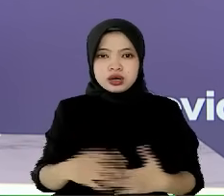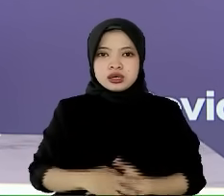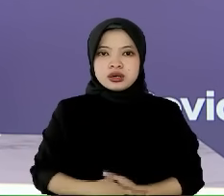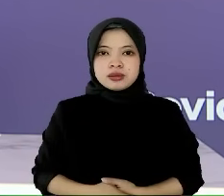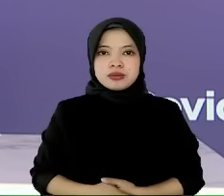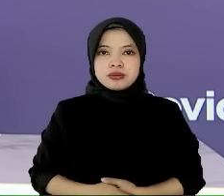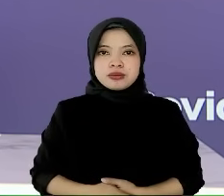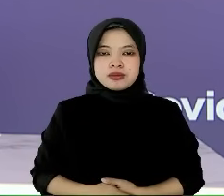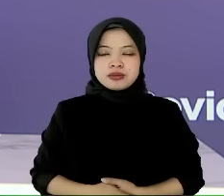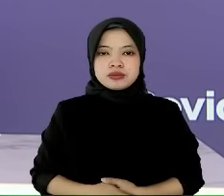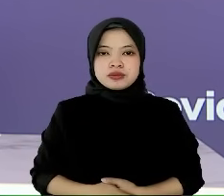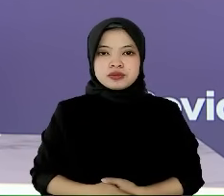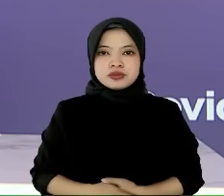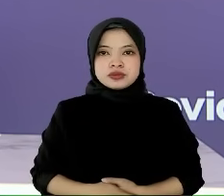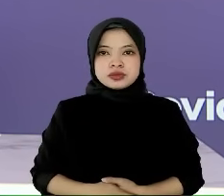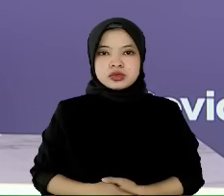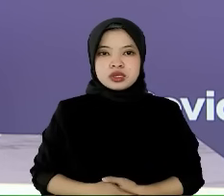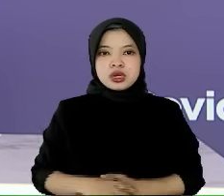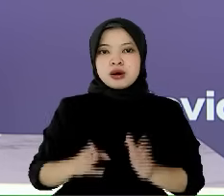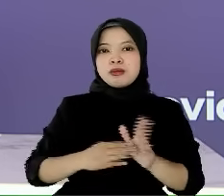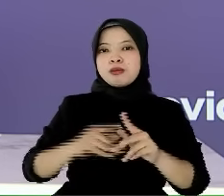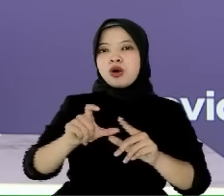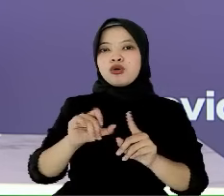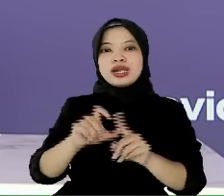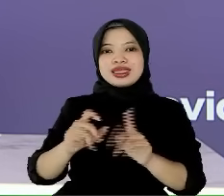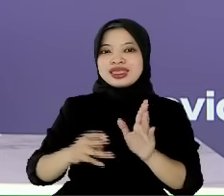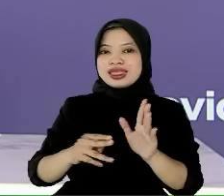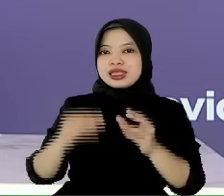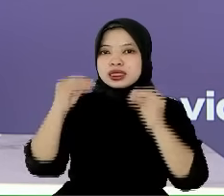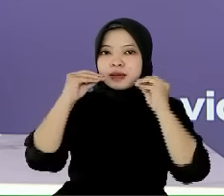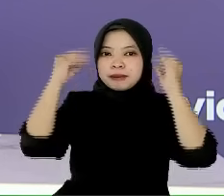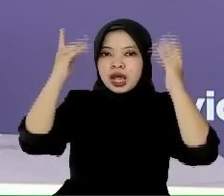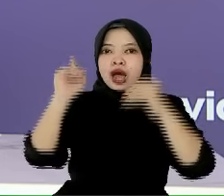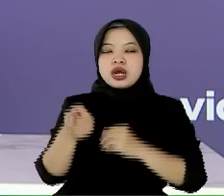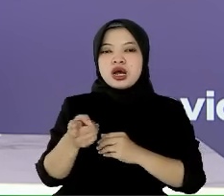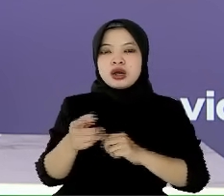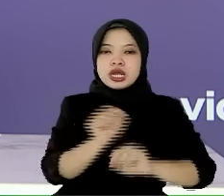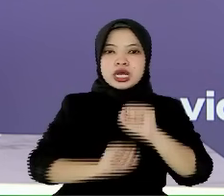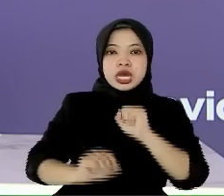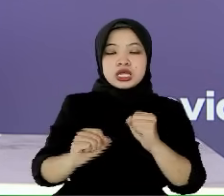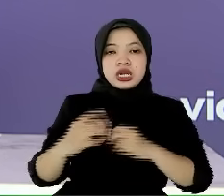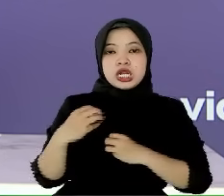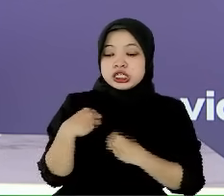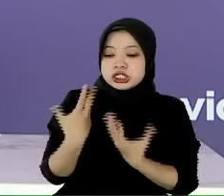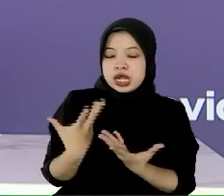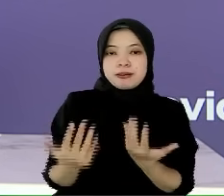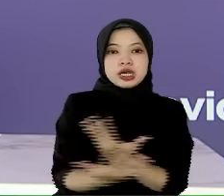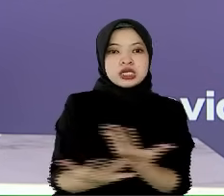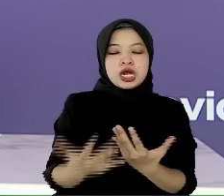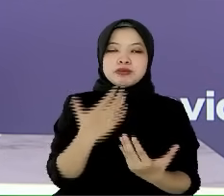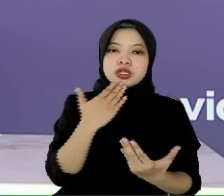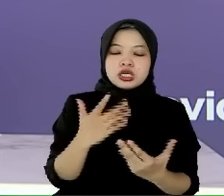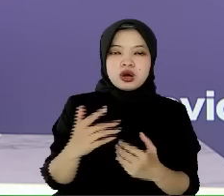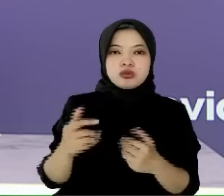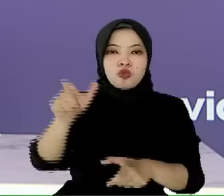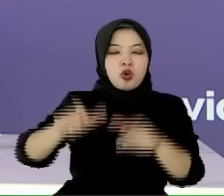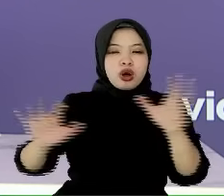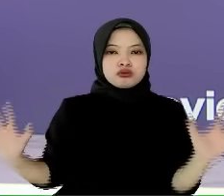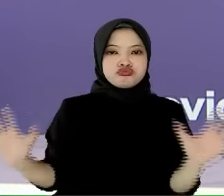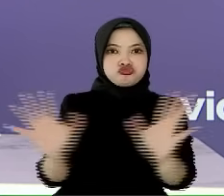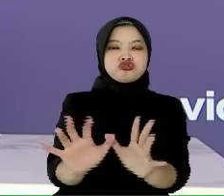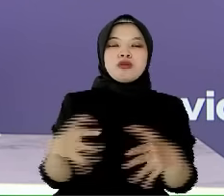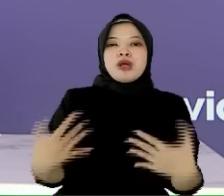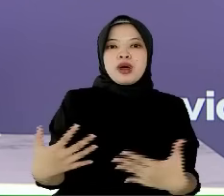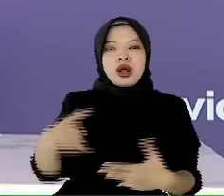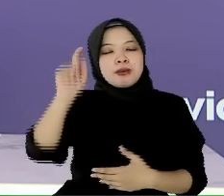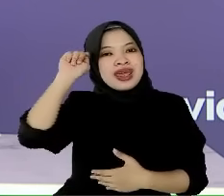Maulid. Biasanya umat muslim di Indonesia memperingatinya dengan berbagai kegiatan yang melibatkan banyak orang.